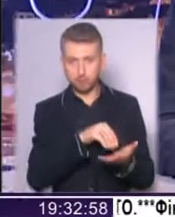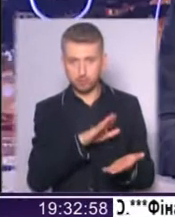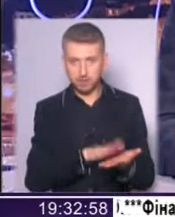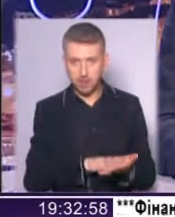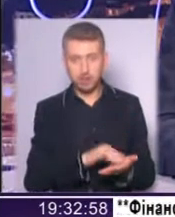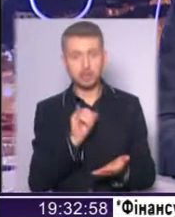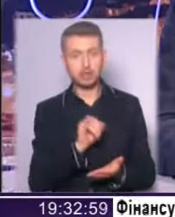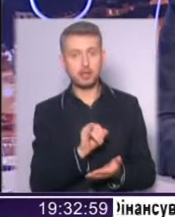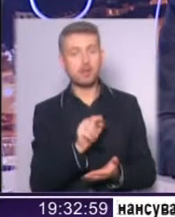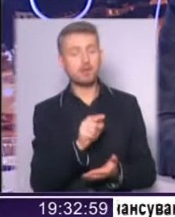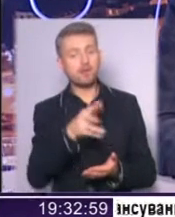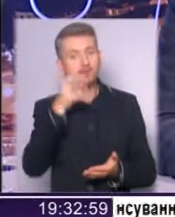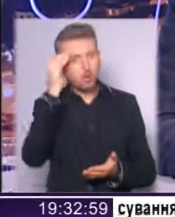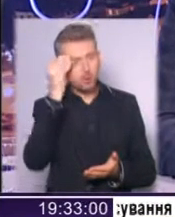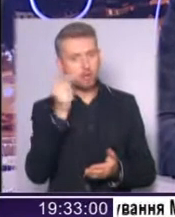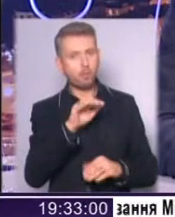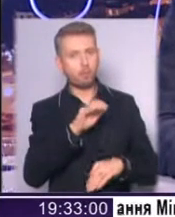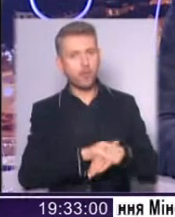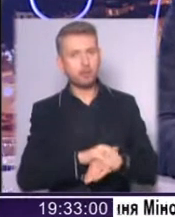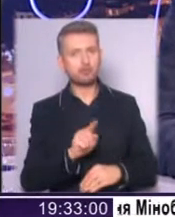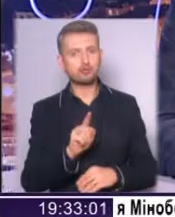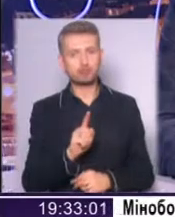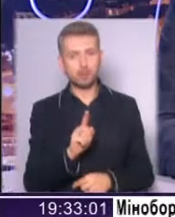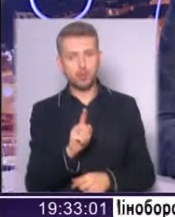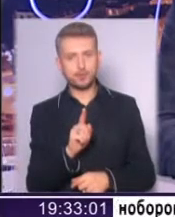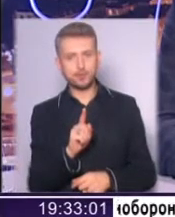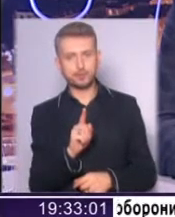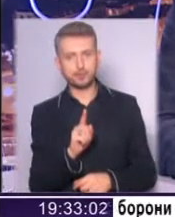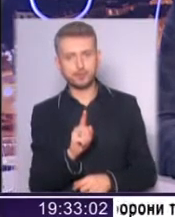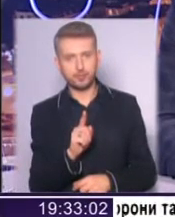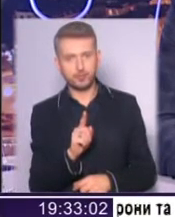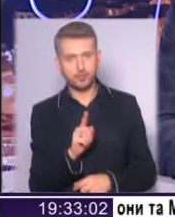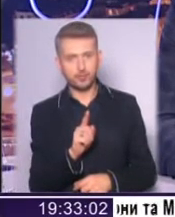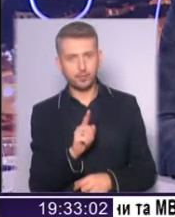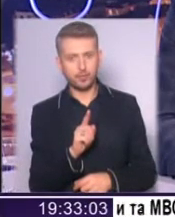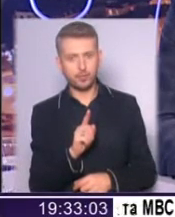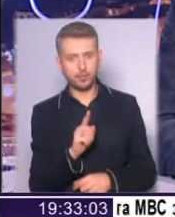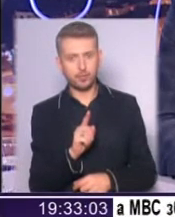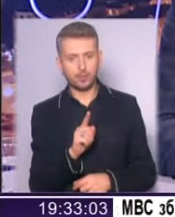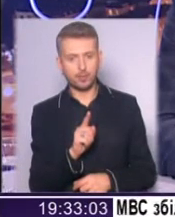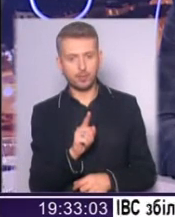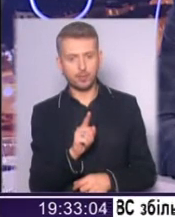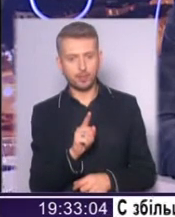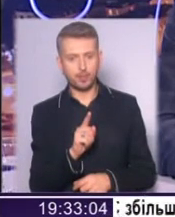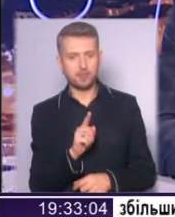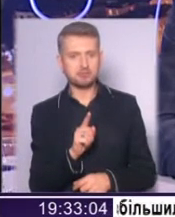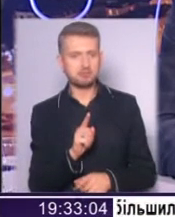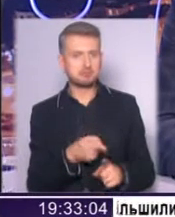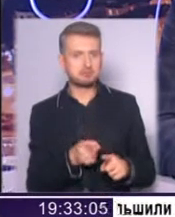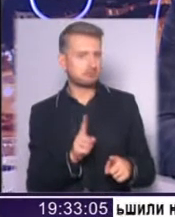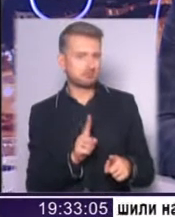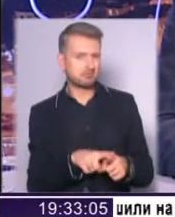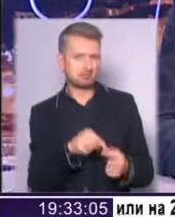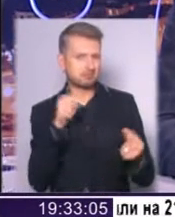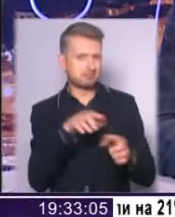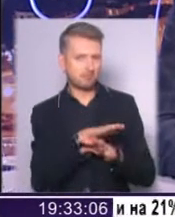знаю, чи були внесені якісь зміни, але минулого року податковувалися пенсії вищі за 3600. Так, цього року